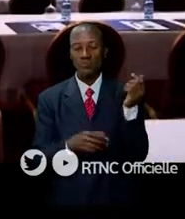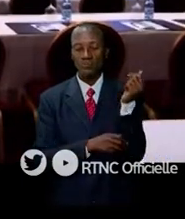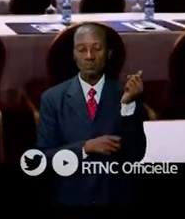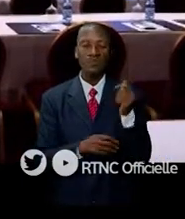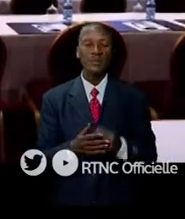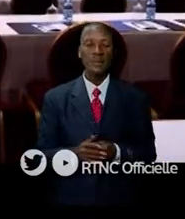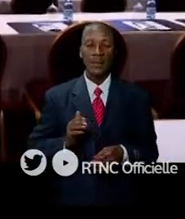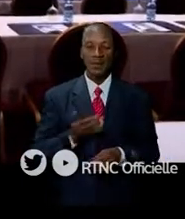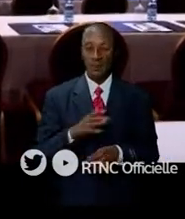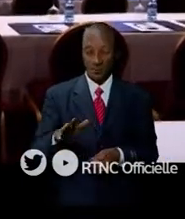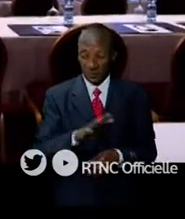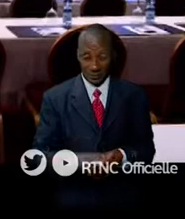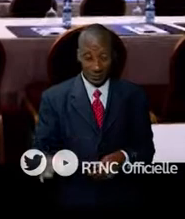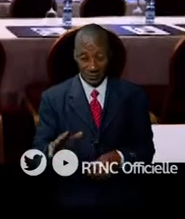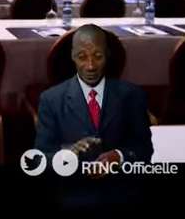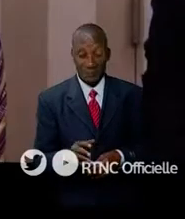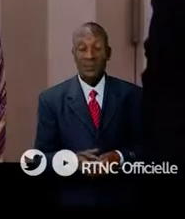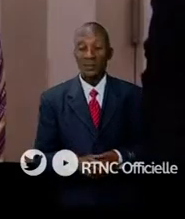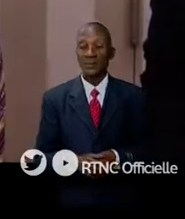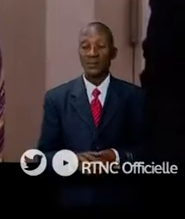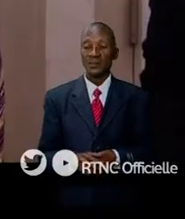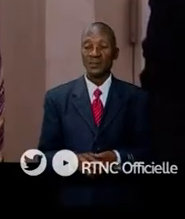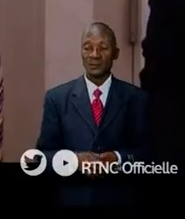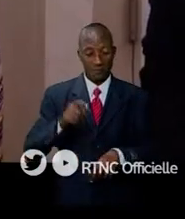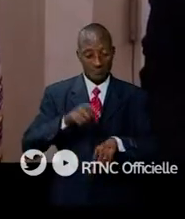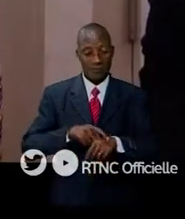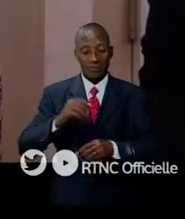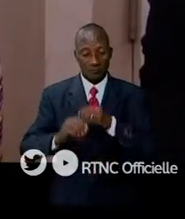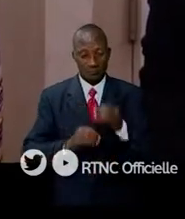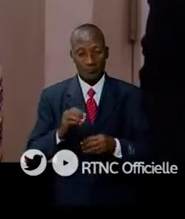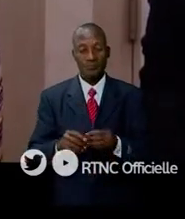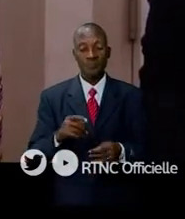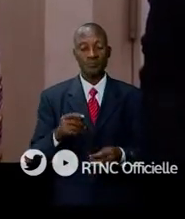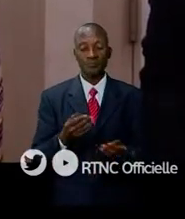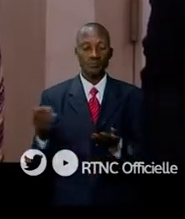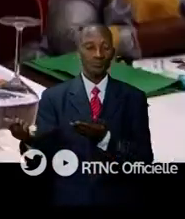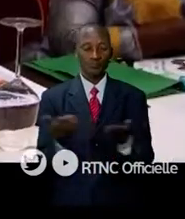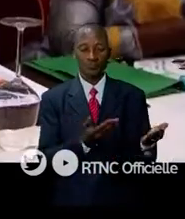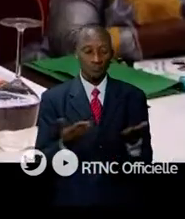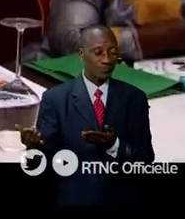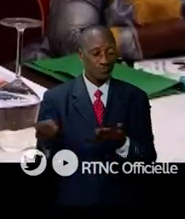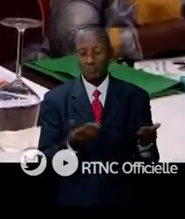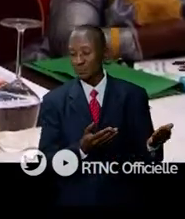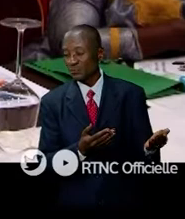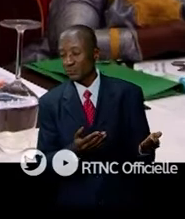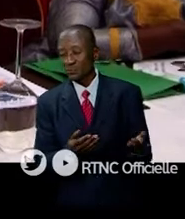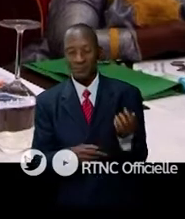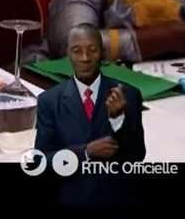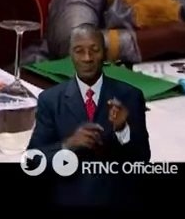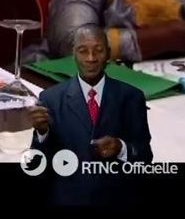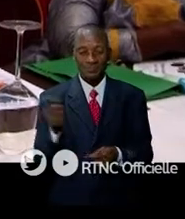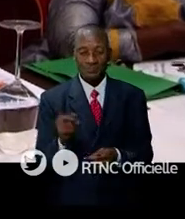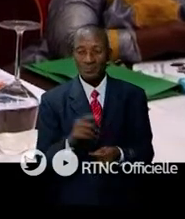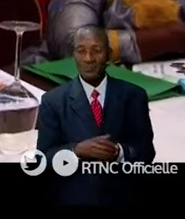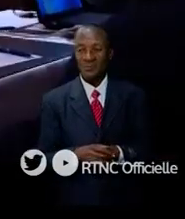pays, indique-t-elle, demeure l'aire opérationnelle privilégiée des trafiquants de par sa géographie, de la longueur de